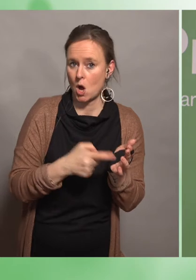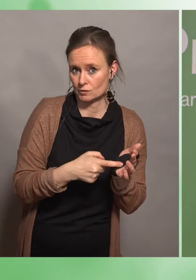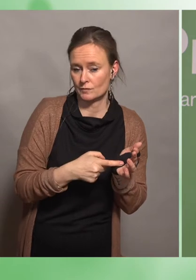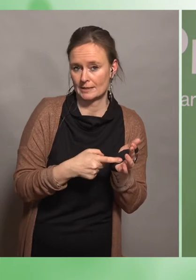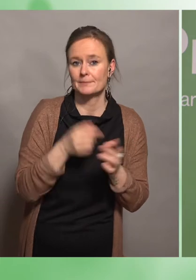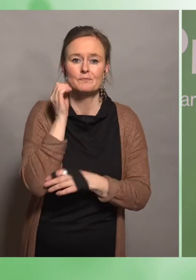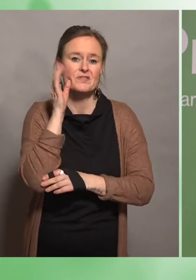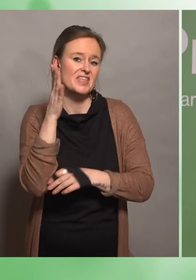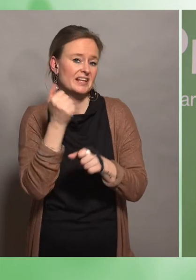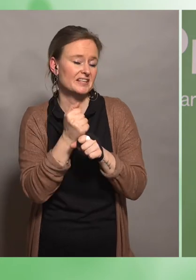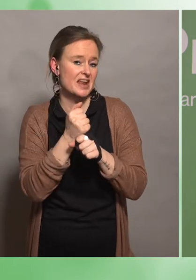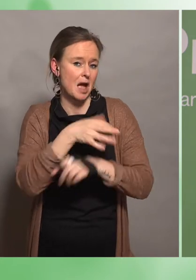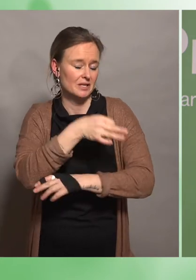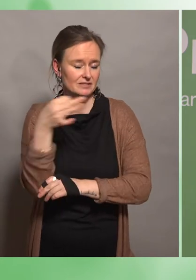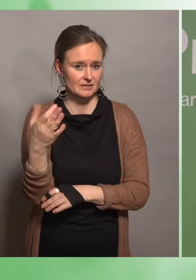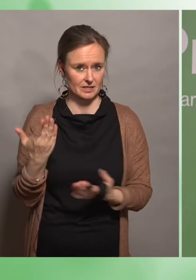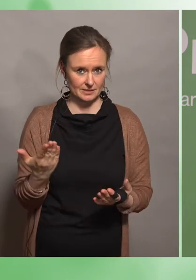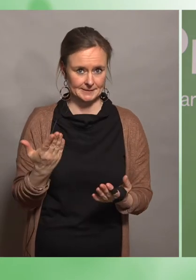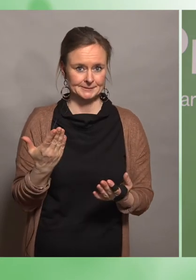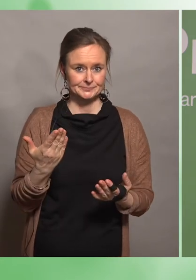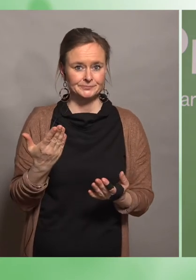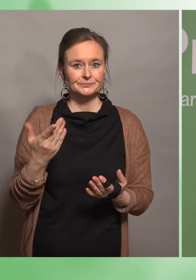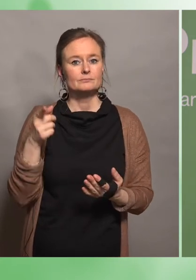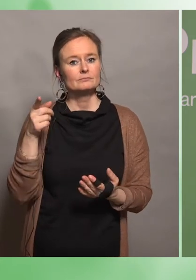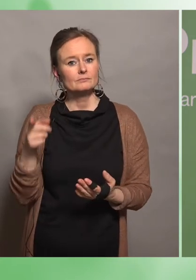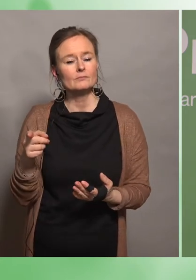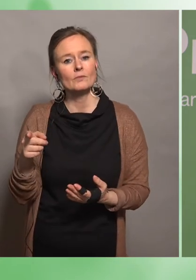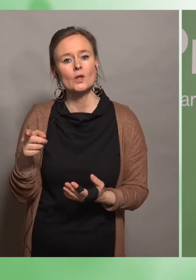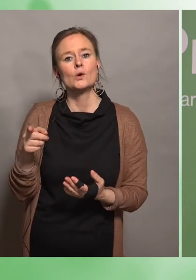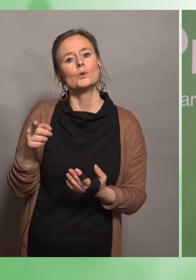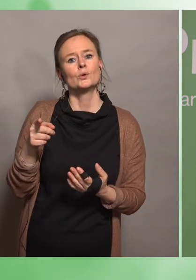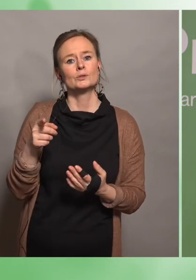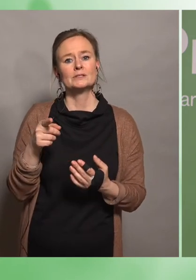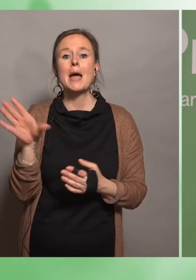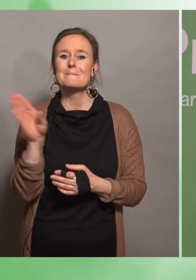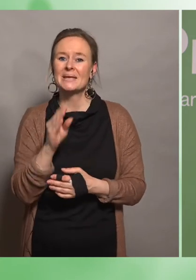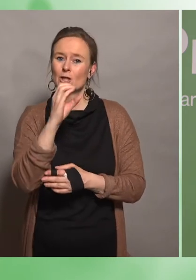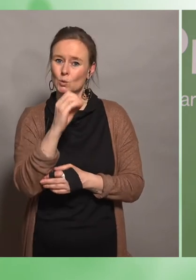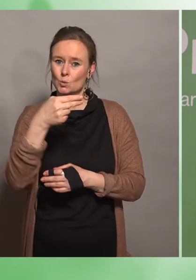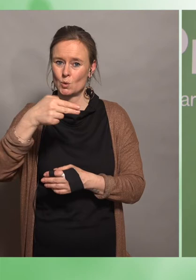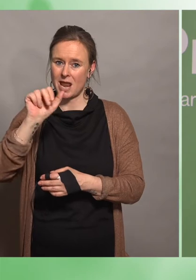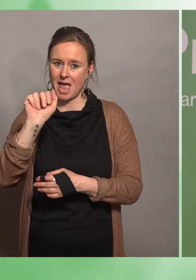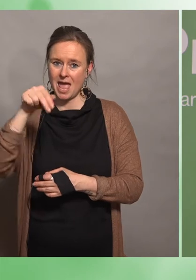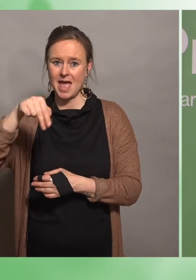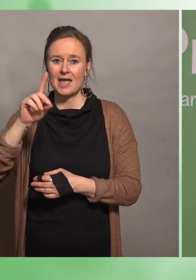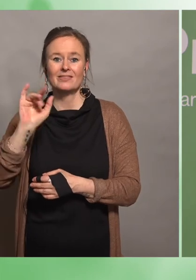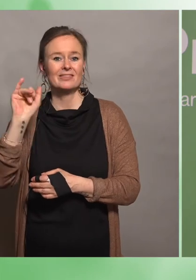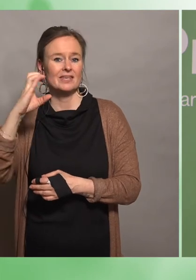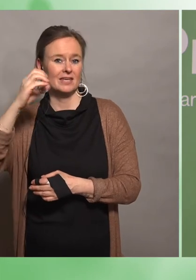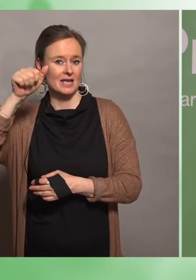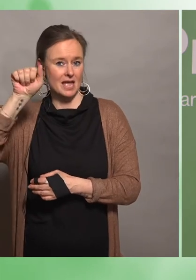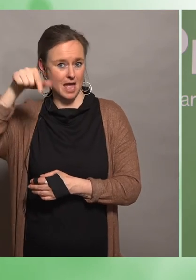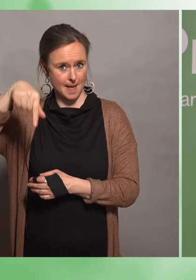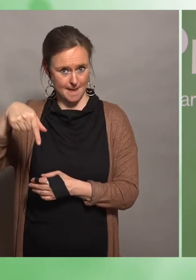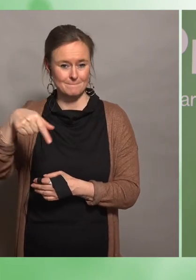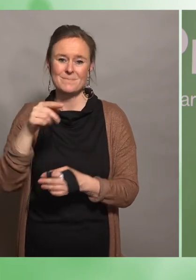MAG, die Menschen und Arbeit GmbH, hat hier mit Null Handicap ein sehr wichtiges Projekt, das wir seit vielen Jahren, es ist